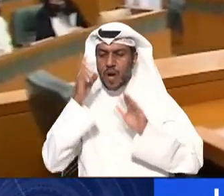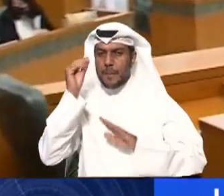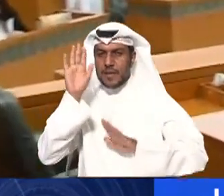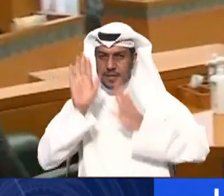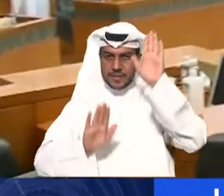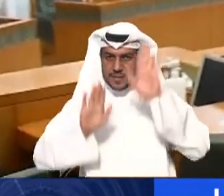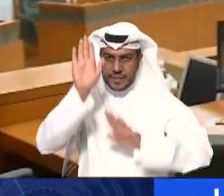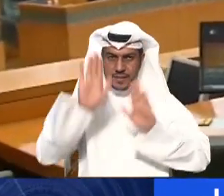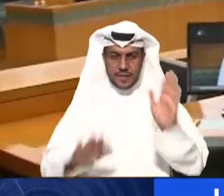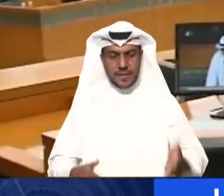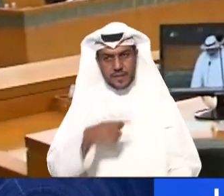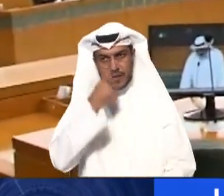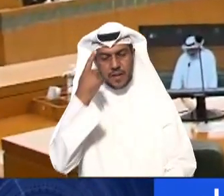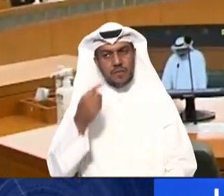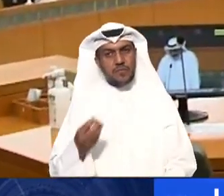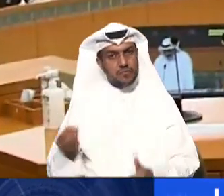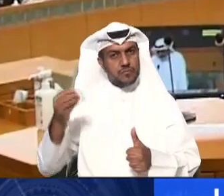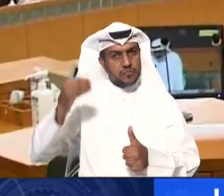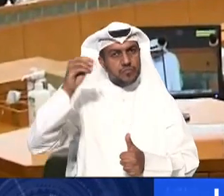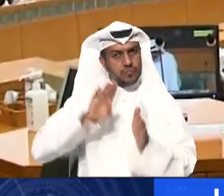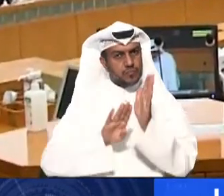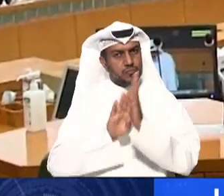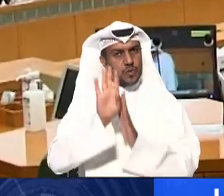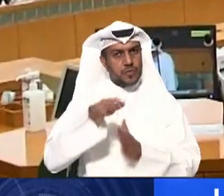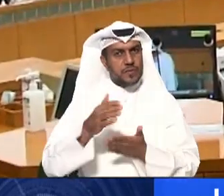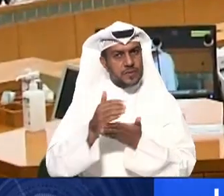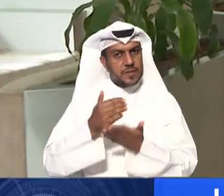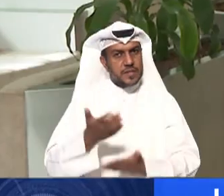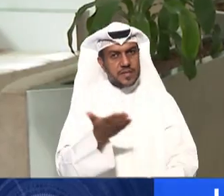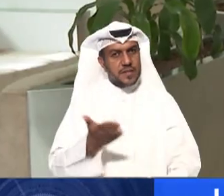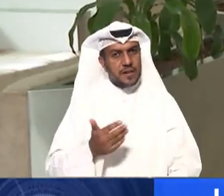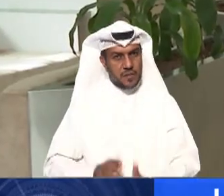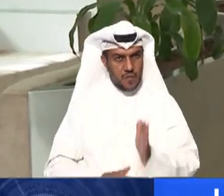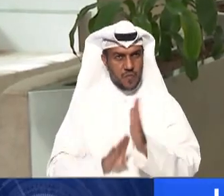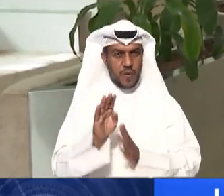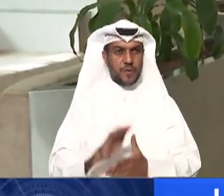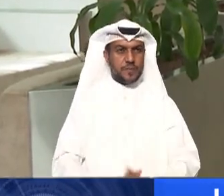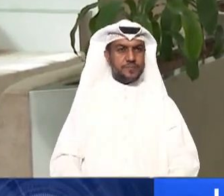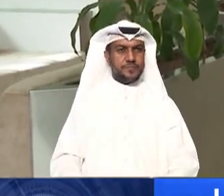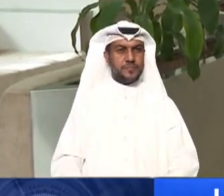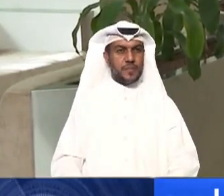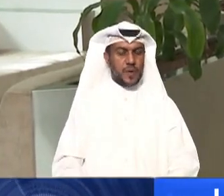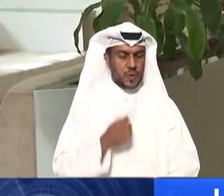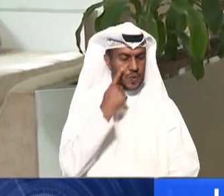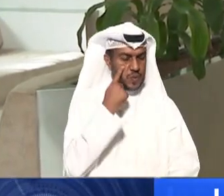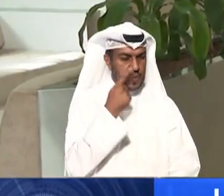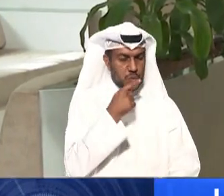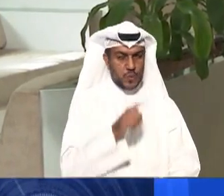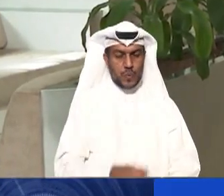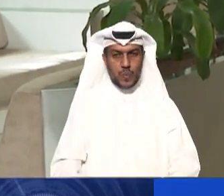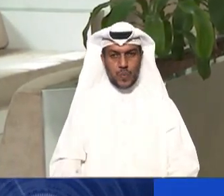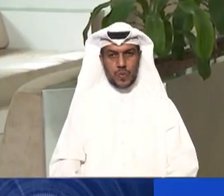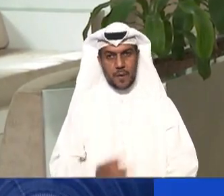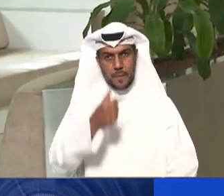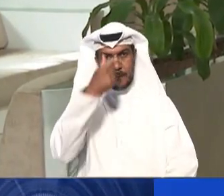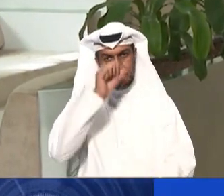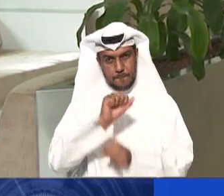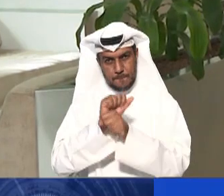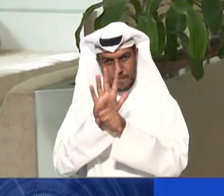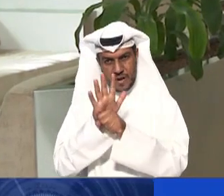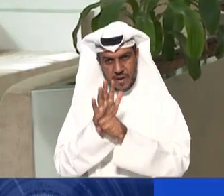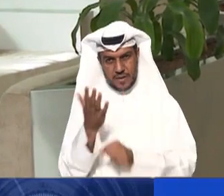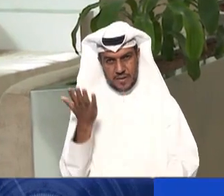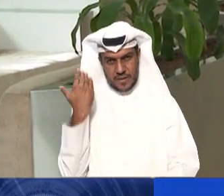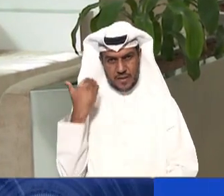له انعكاسات إيجابية على الاقتصاد المحلي. في فترة جائحة كورونا أجبر بموجب القانون